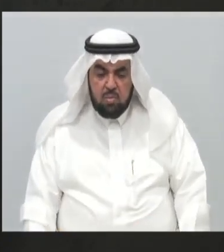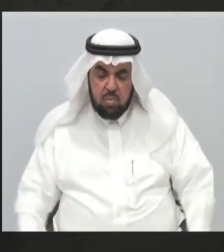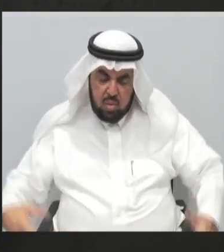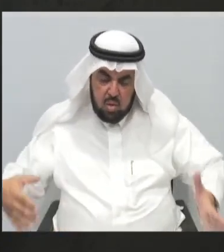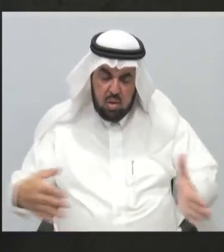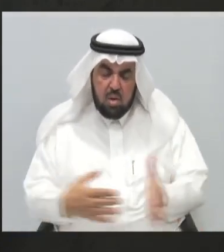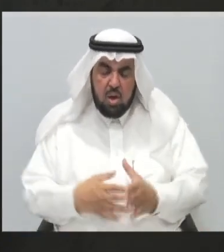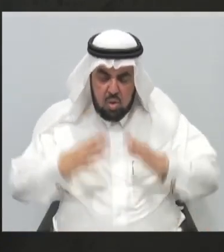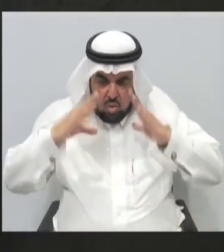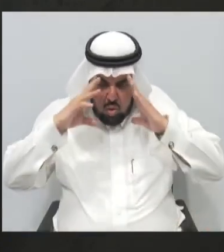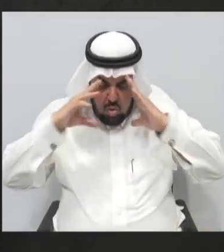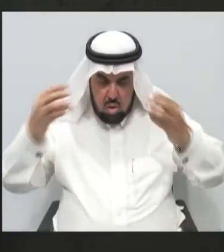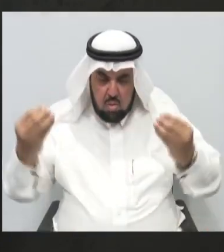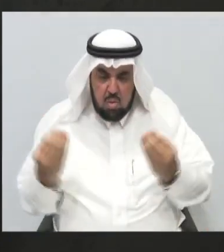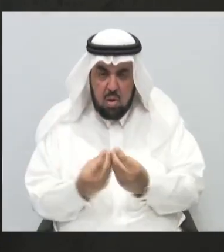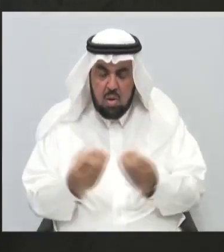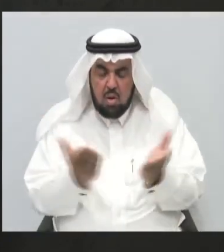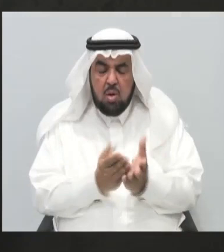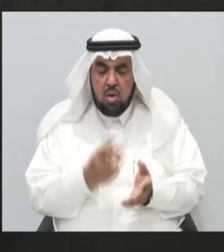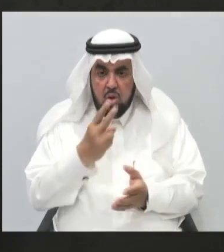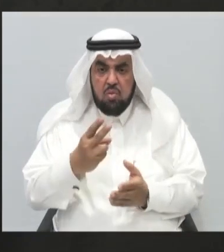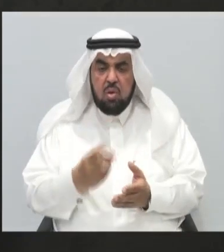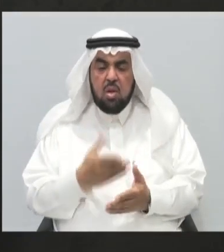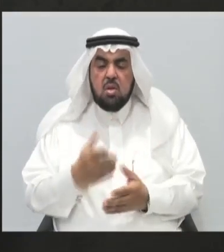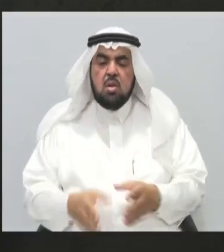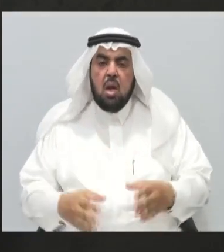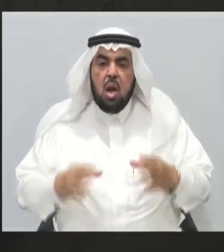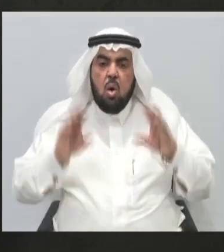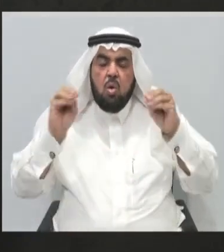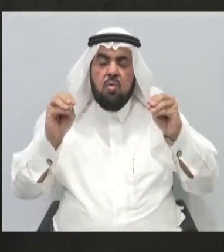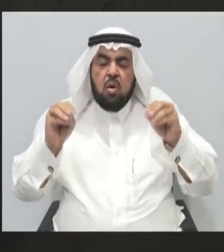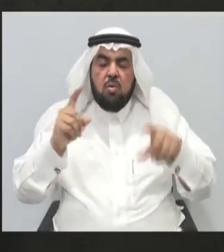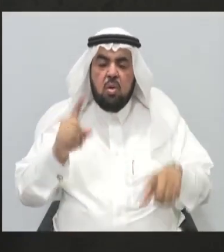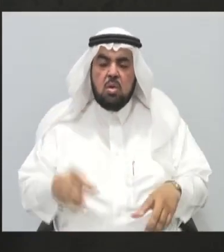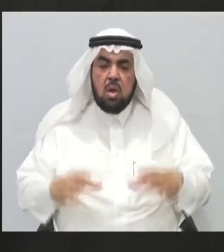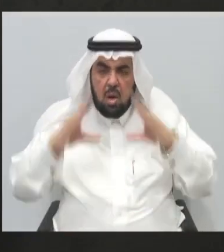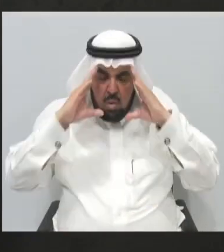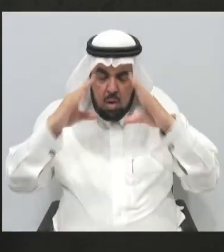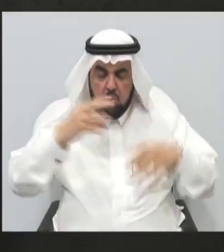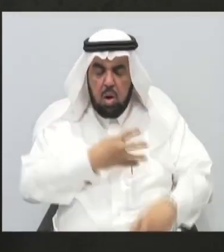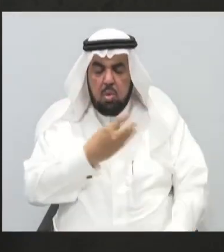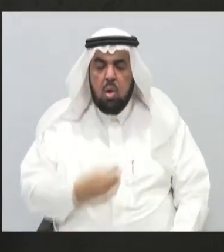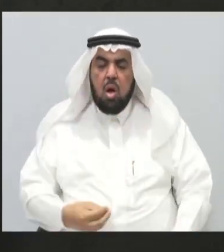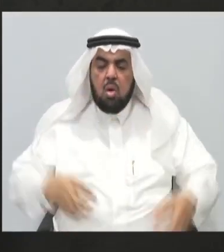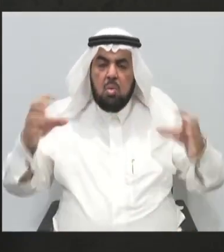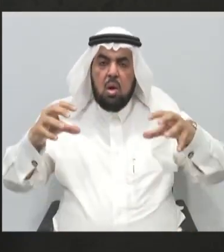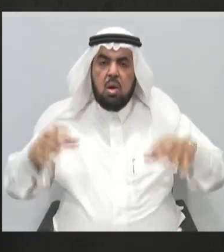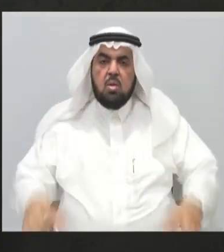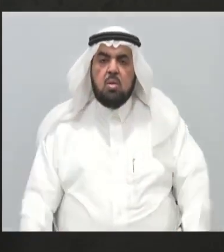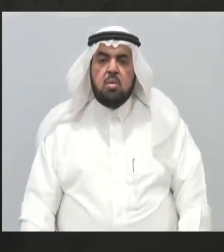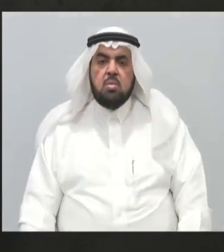اشكر لكم حسن متابعتكم اعزائي وارائكم على خير وتمنياتي لكم بالتوفيق والسلام عليكم ورحمه الله وبركاته